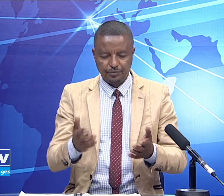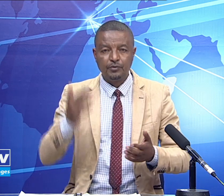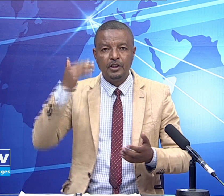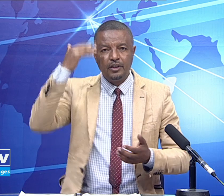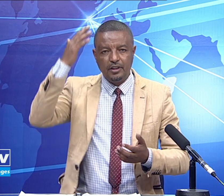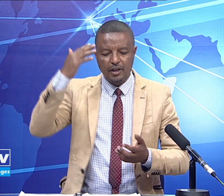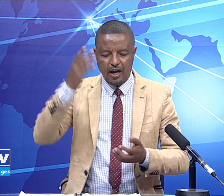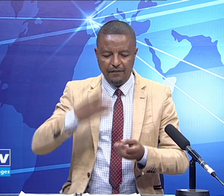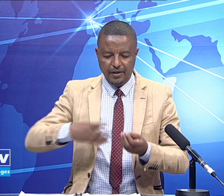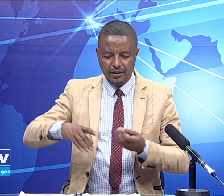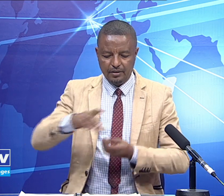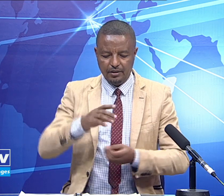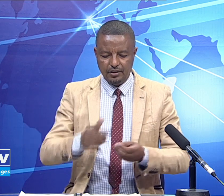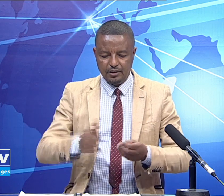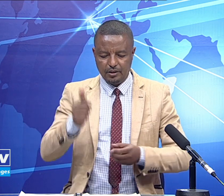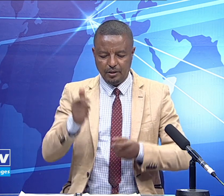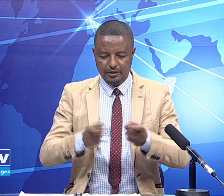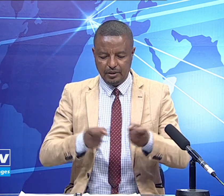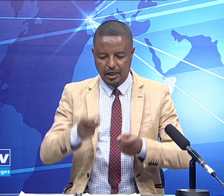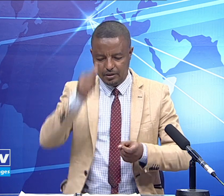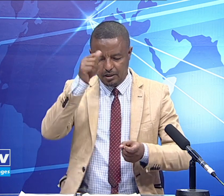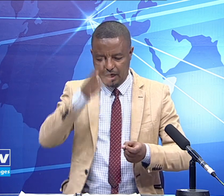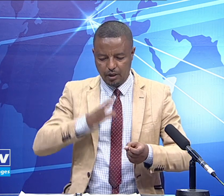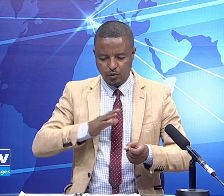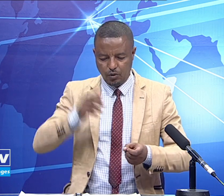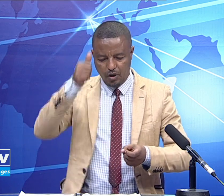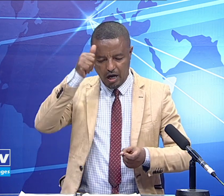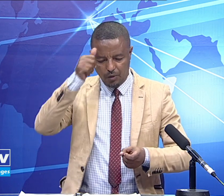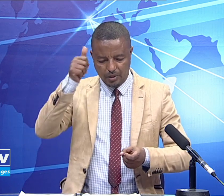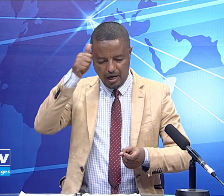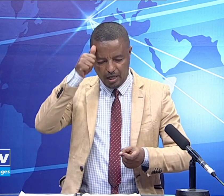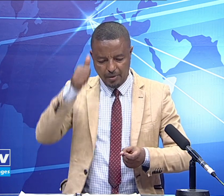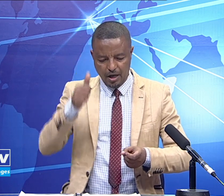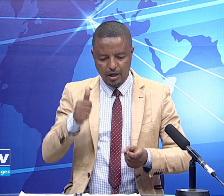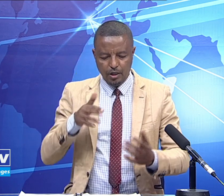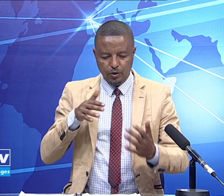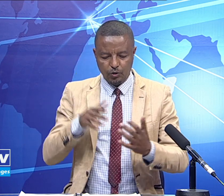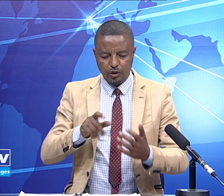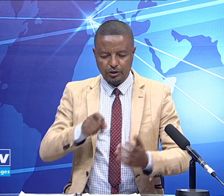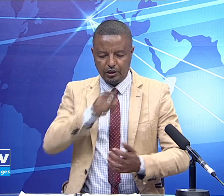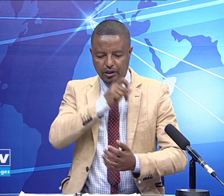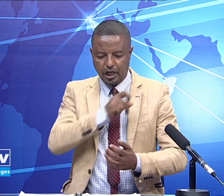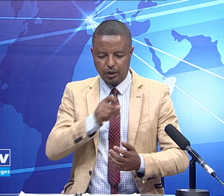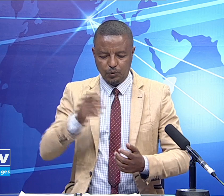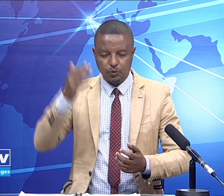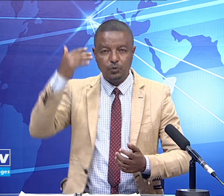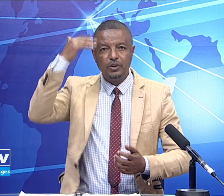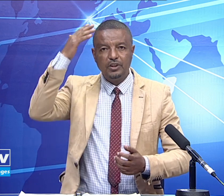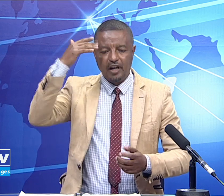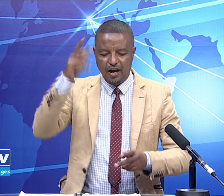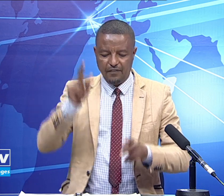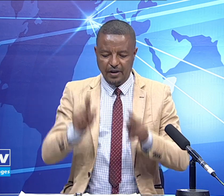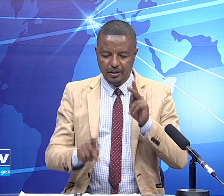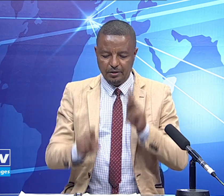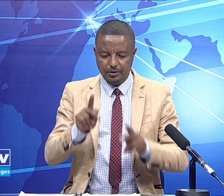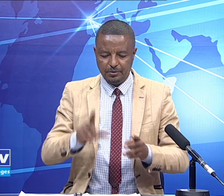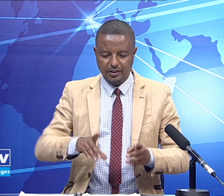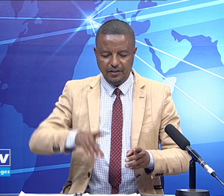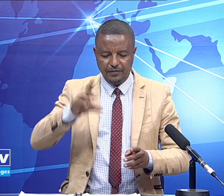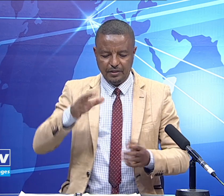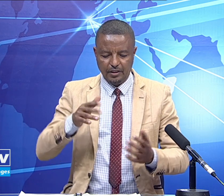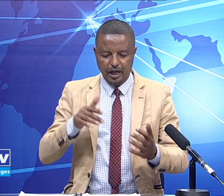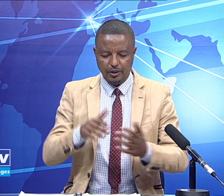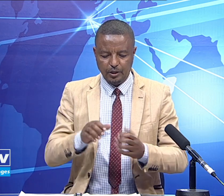ሰጠ። የአፋር ክልል ርዕሰ መስተዳደር አቶ አወል አርባ ለጦር ጄኔራሎቹ የአፋር